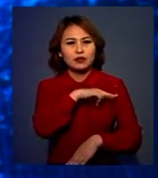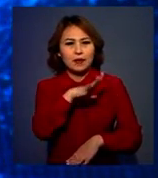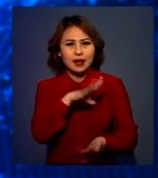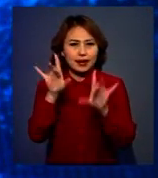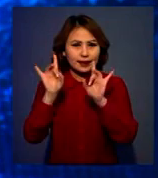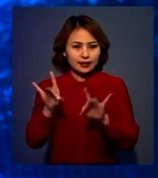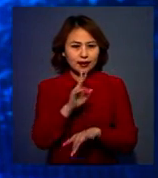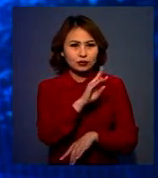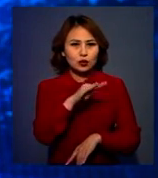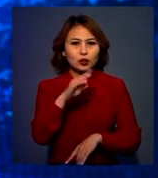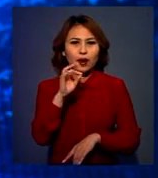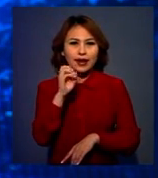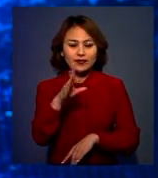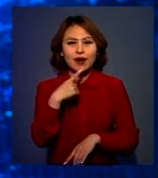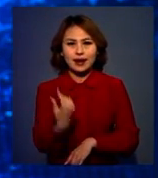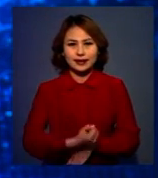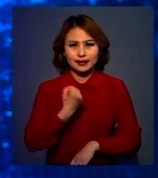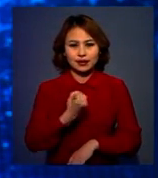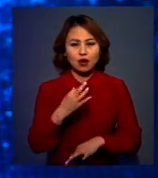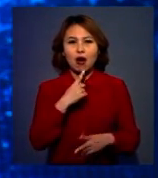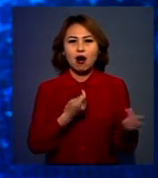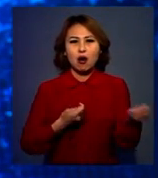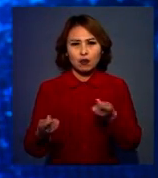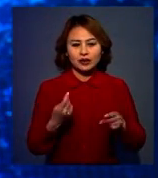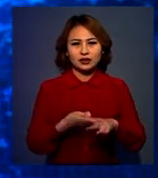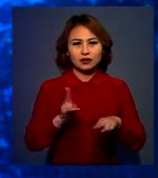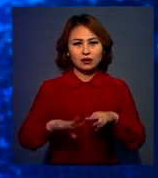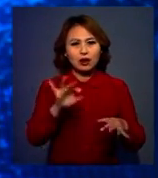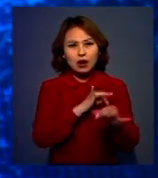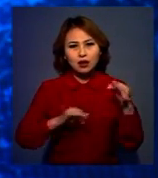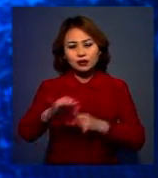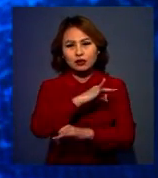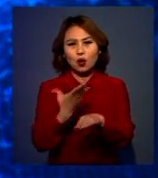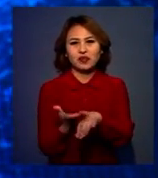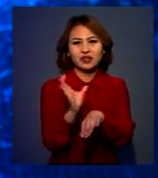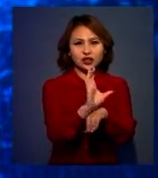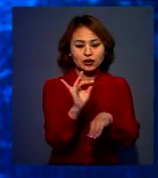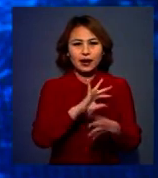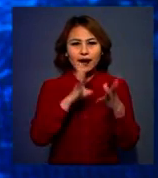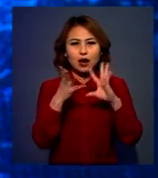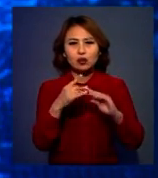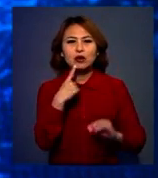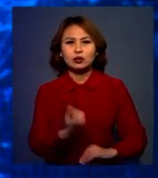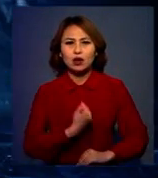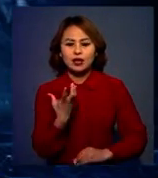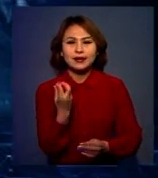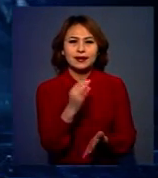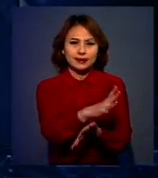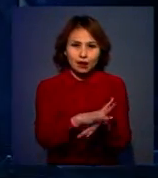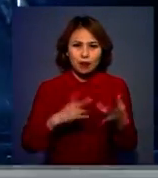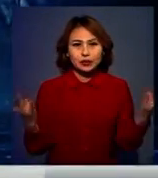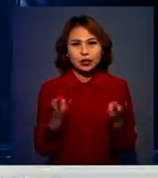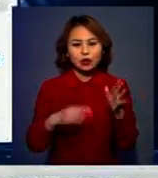баяндалды. Қасым-Жомарт Тоқаев әскери қауіп тудыруы мүмкін жағдайларды талдау шараларын күшейту және қарулы күштерді одан әрі